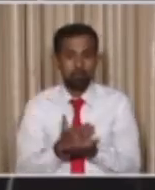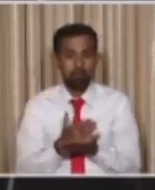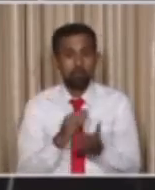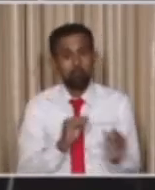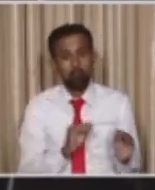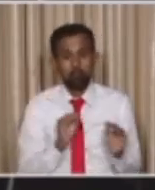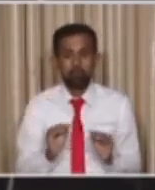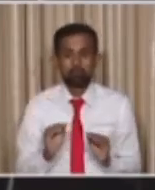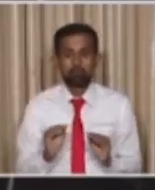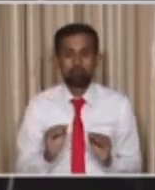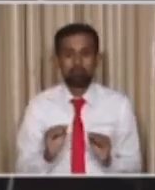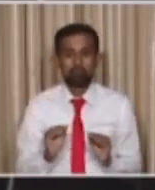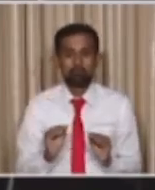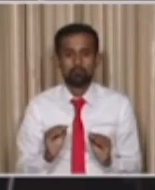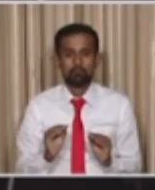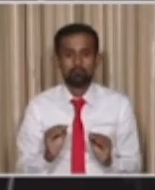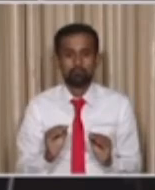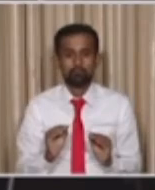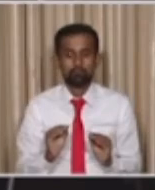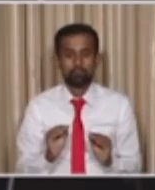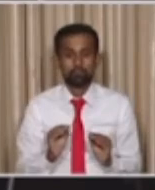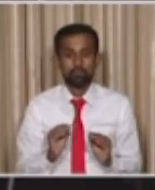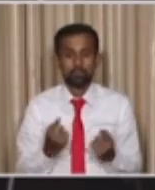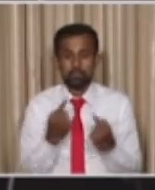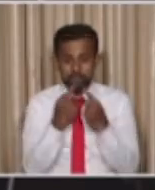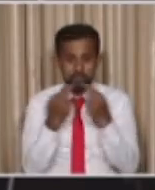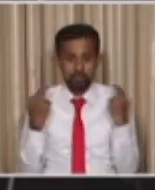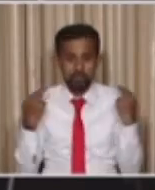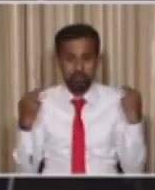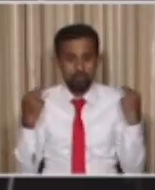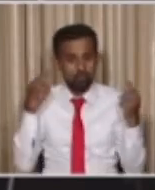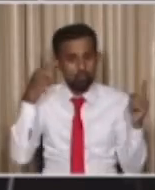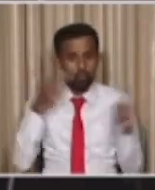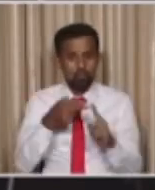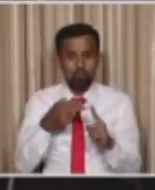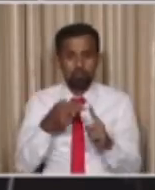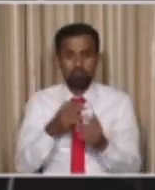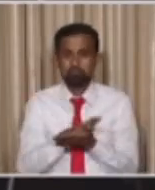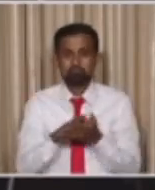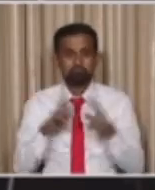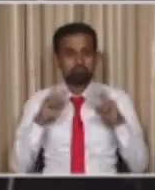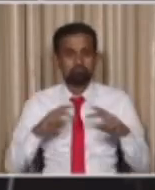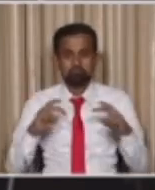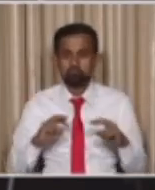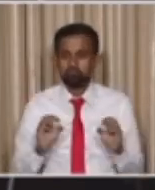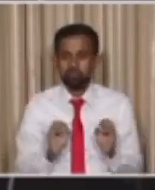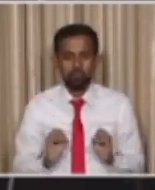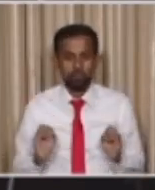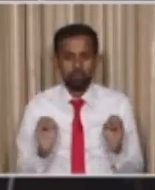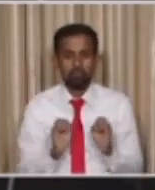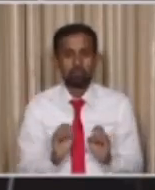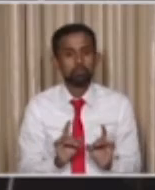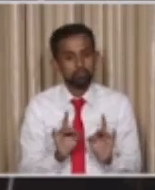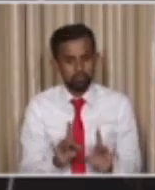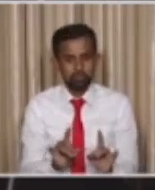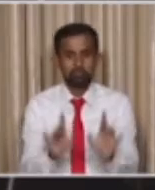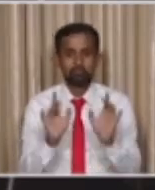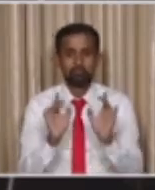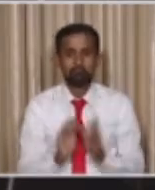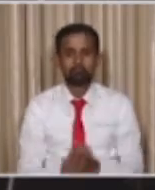පස්සේ ඒ නිසා රේගුවේ මේ පිළිබඳ කිසිම පරීක්ෂණයක් කරන්නේ නැහැ මේවා ඒ විදිහටම සිද්ධ